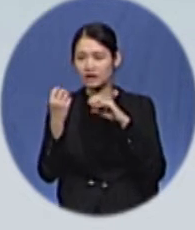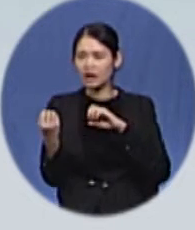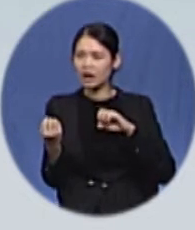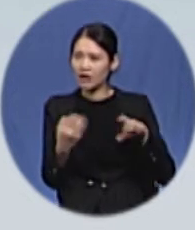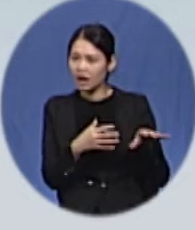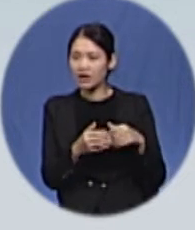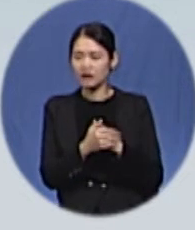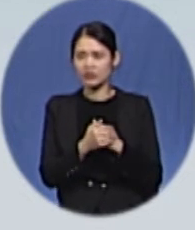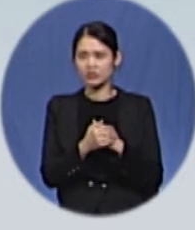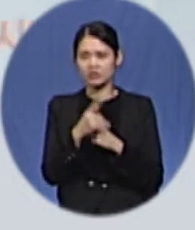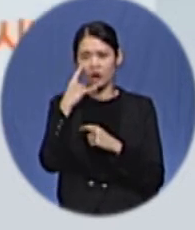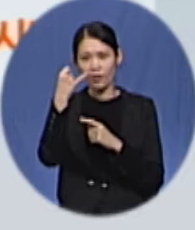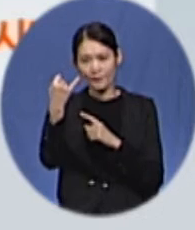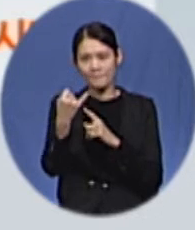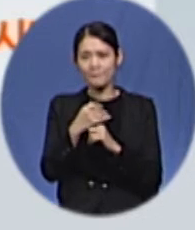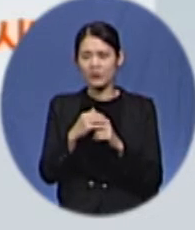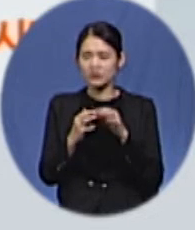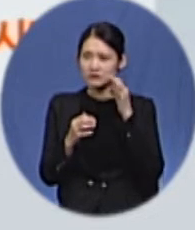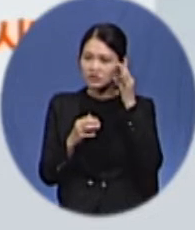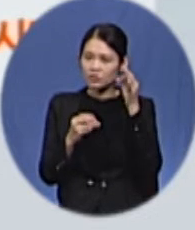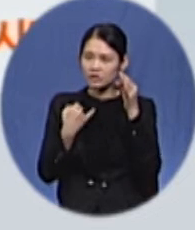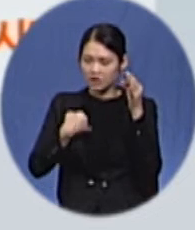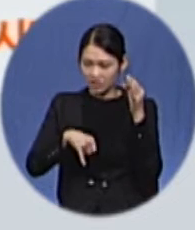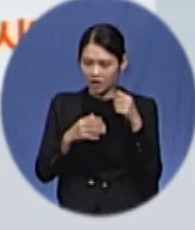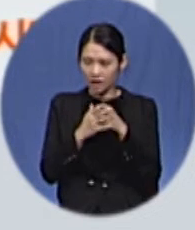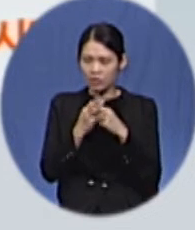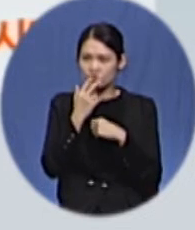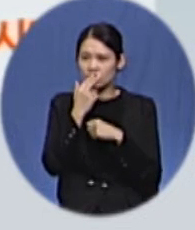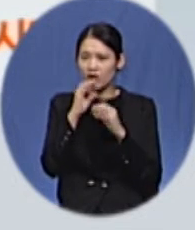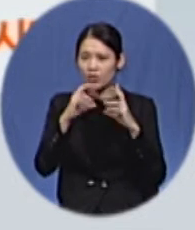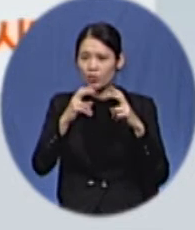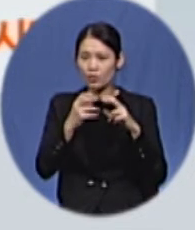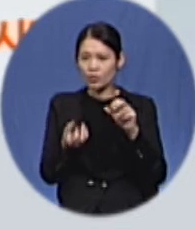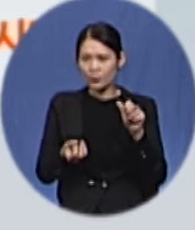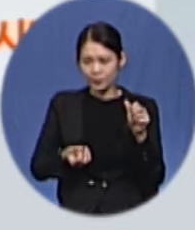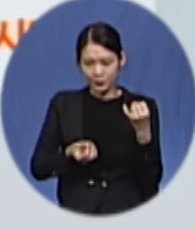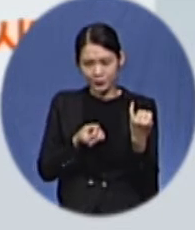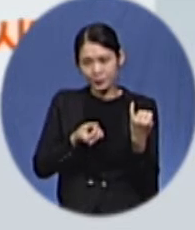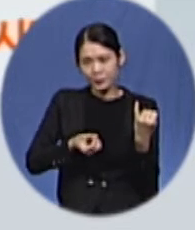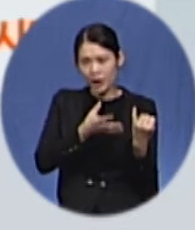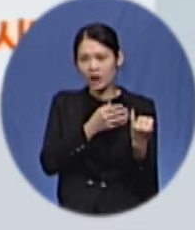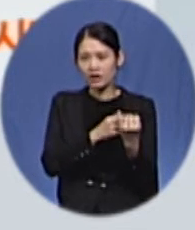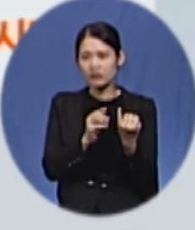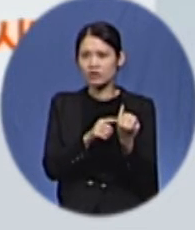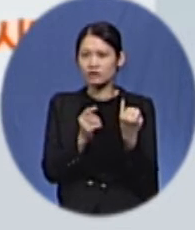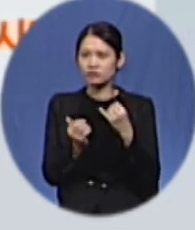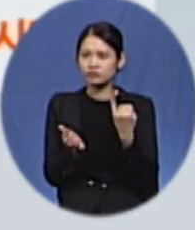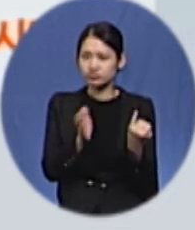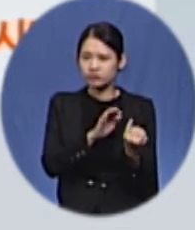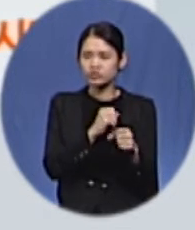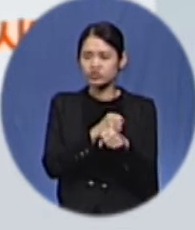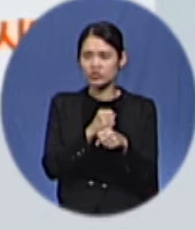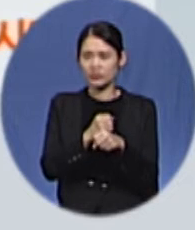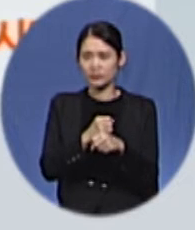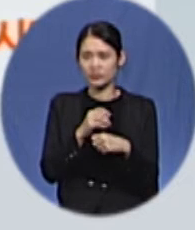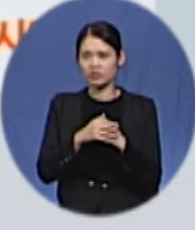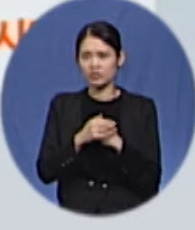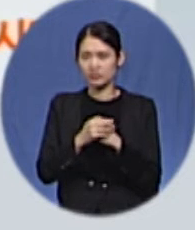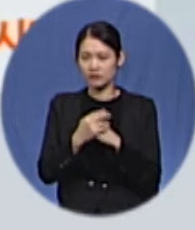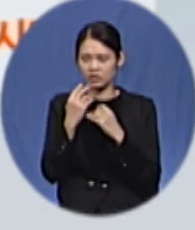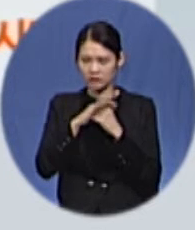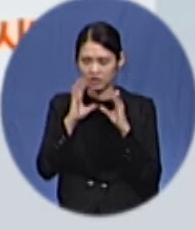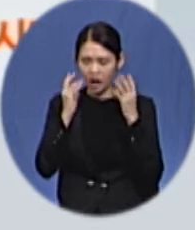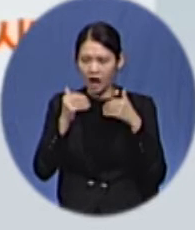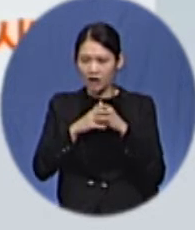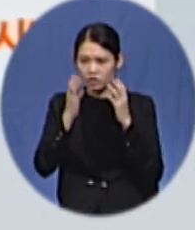엄마, 10개월 된 딸에게 플라스틱 공을 던져 숨지게 한 엄마. 산후우울증을 앓던 중 육아 스트레스를 이기지